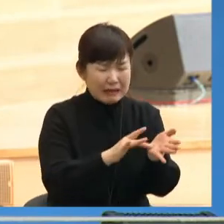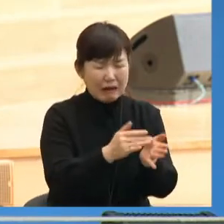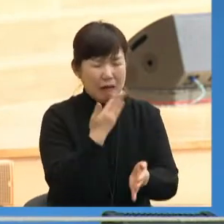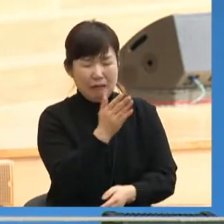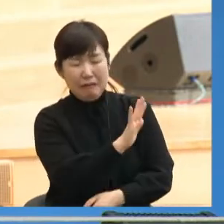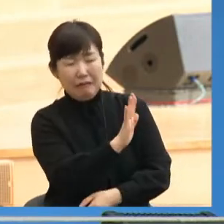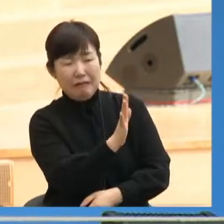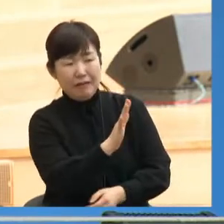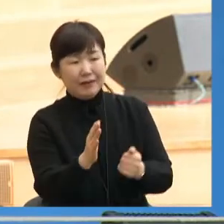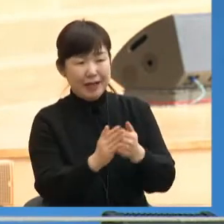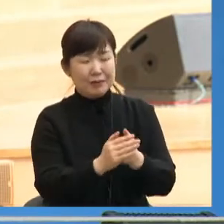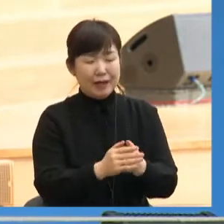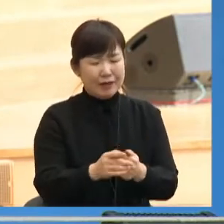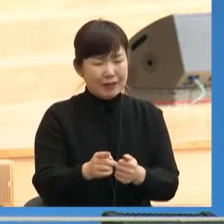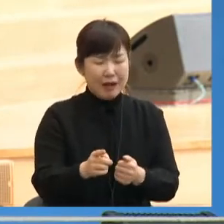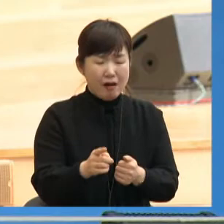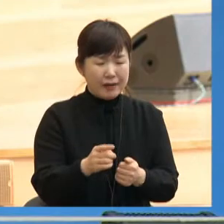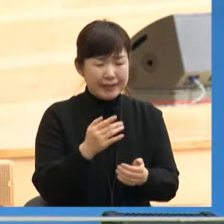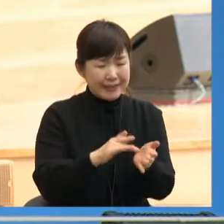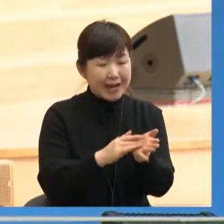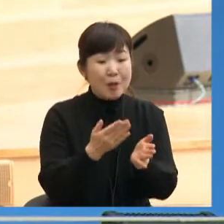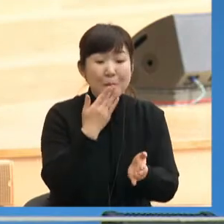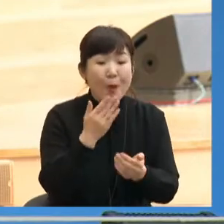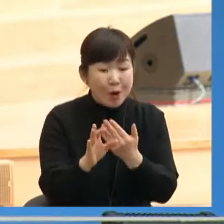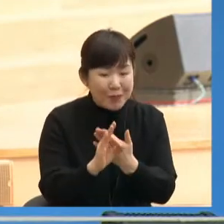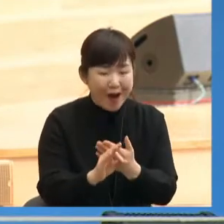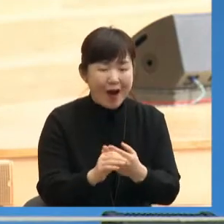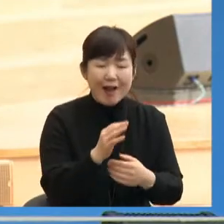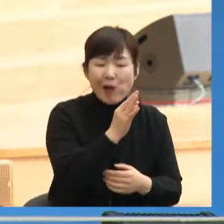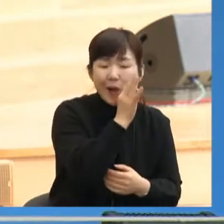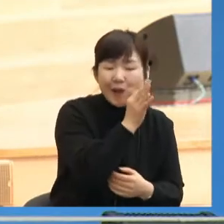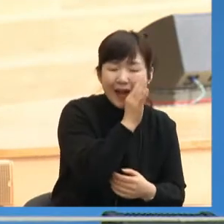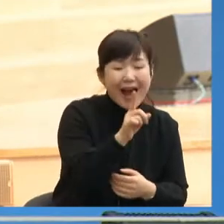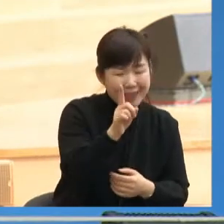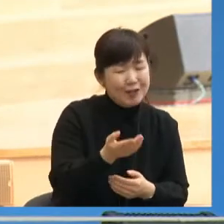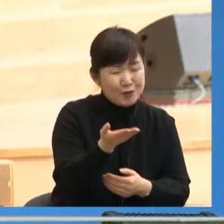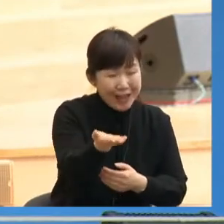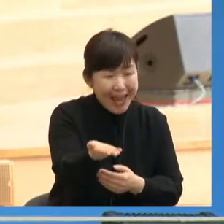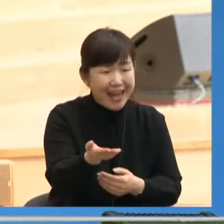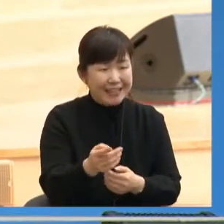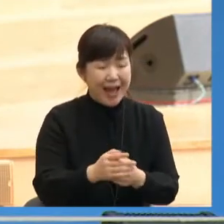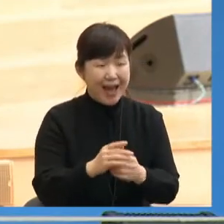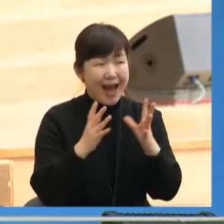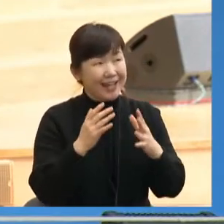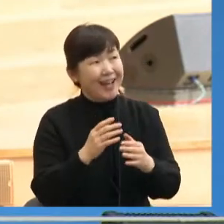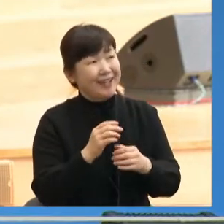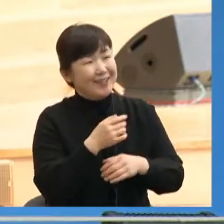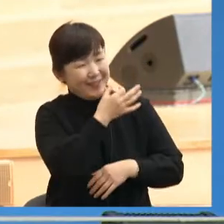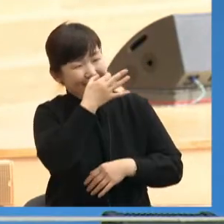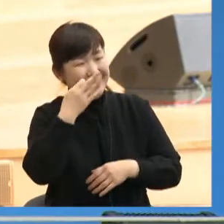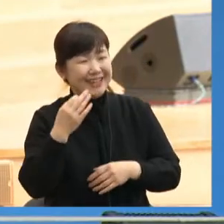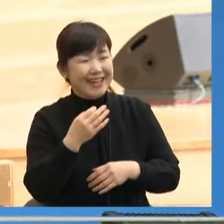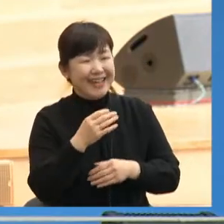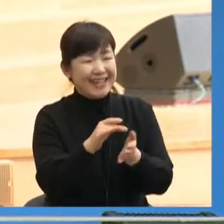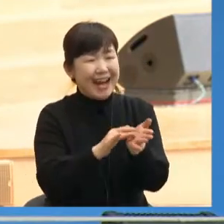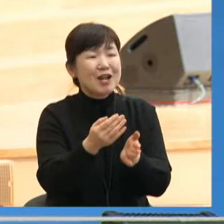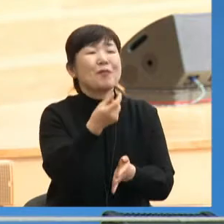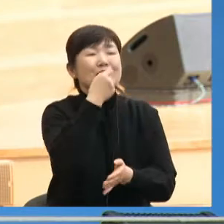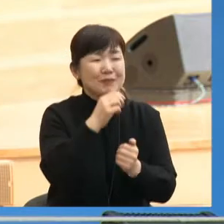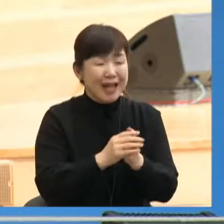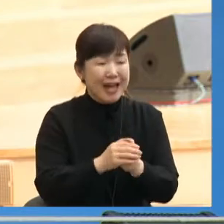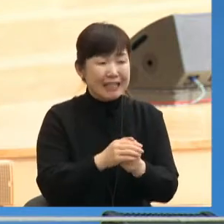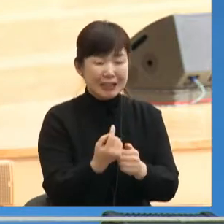아이에게 이 약을 먹으면 사탕 하나 줄게 라고 제가 했더니 아이가 약을 먹습니다. 그 모습을 옆에서